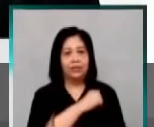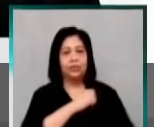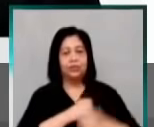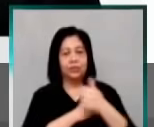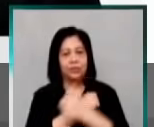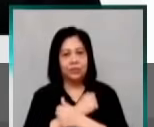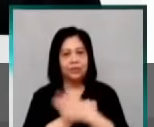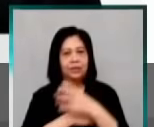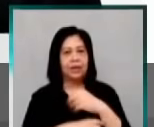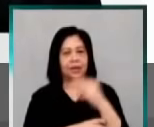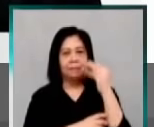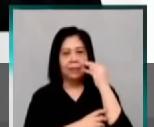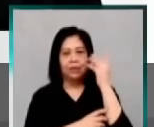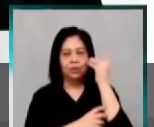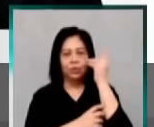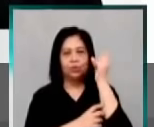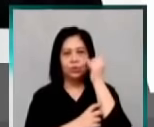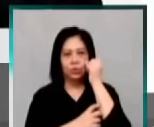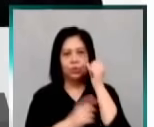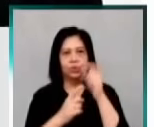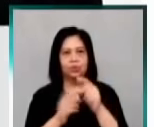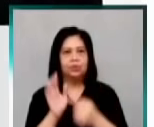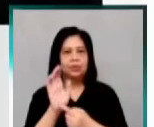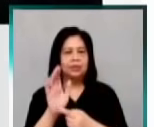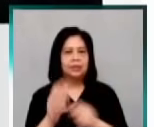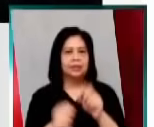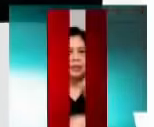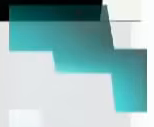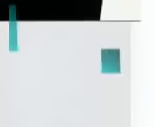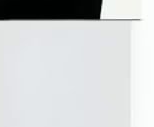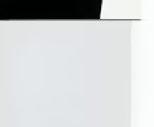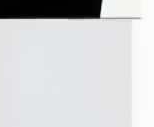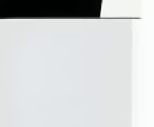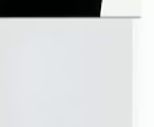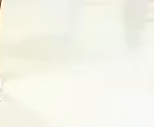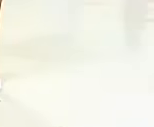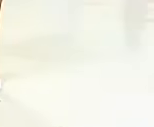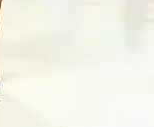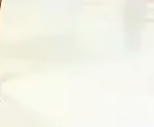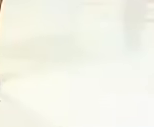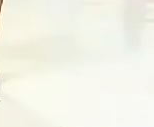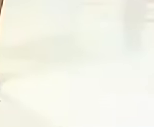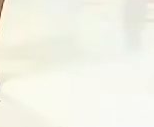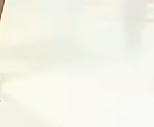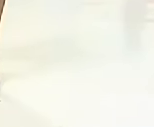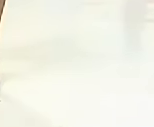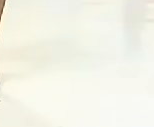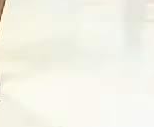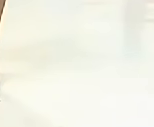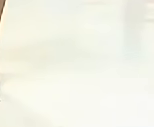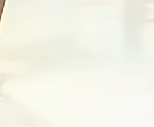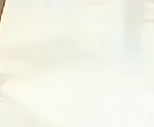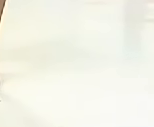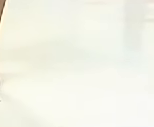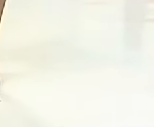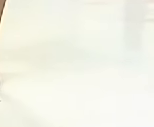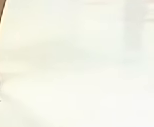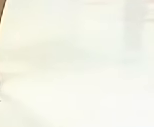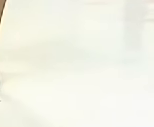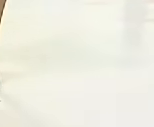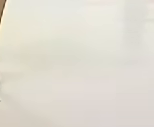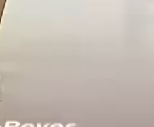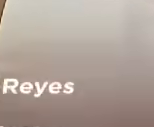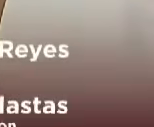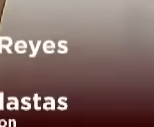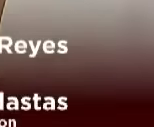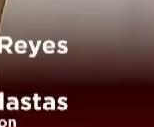Dong-suk na bumida naman sa Eternals. Tuloy-tuloy lang ang mga balitang dapat yung malaman mamaya po